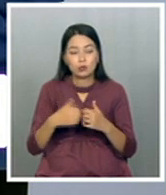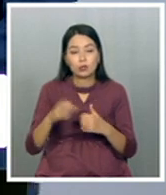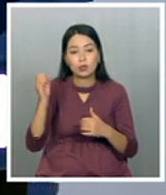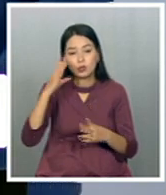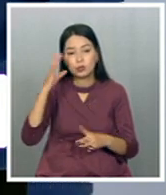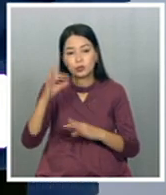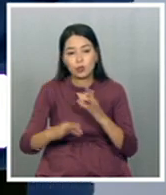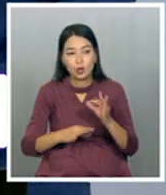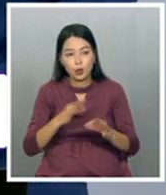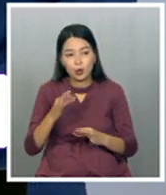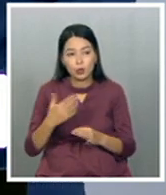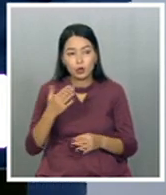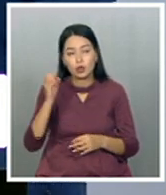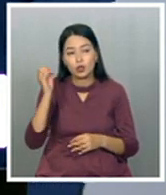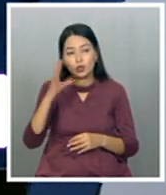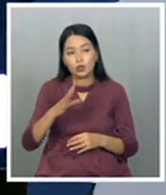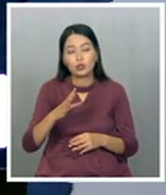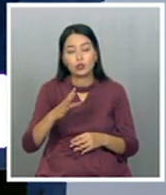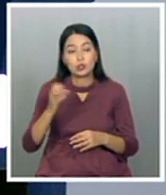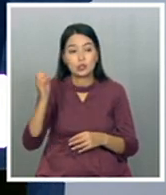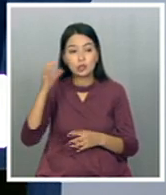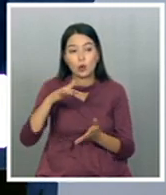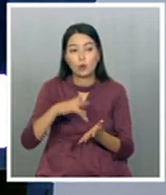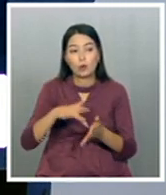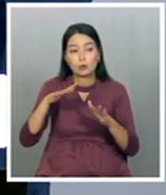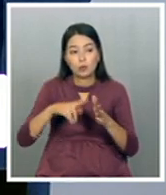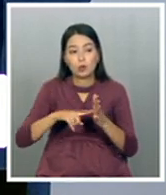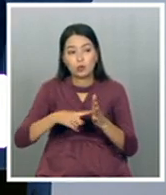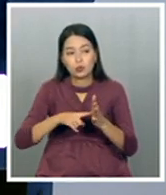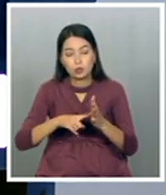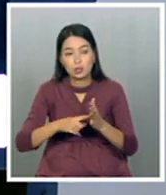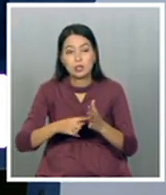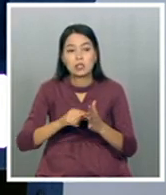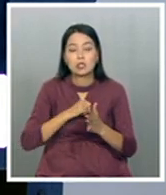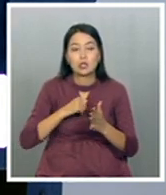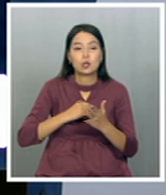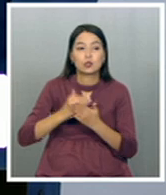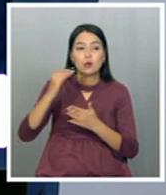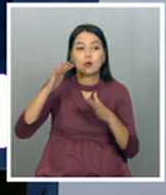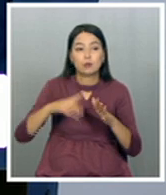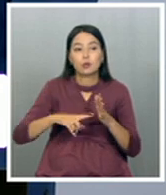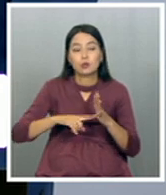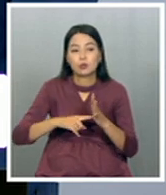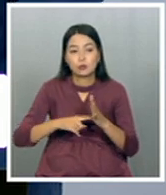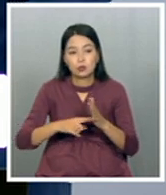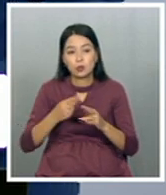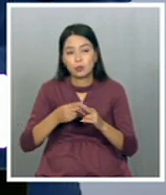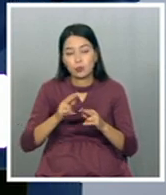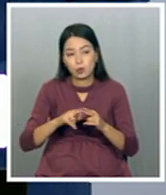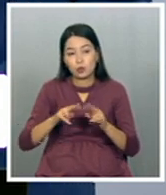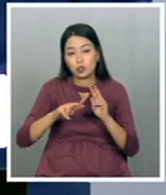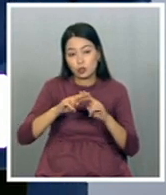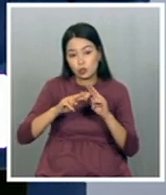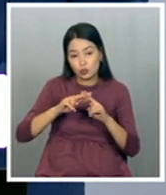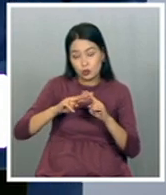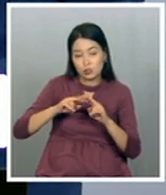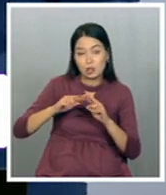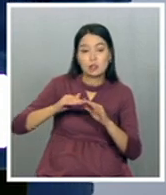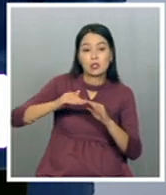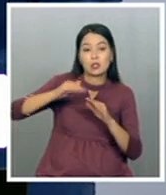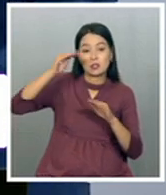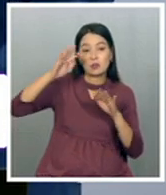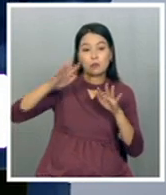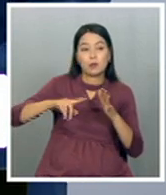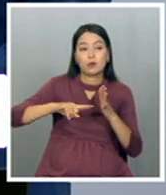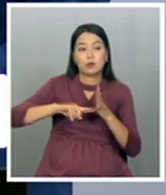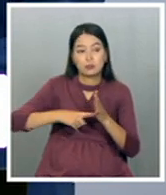шырағының орталық нүктесінің шарықтау сәті ең жоғарғы нүктеде болғанда, көкжиектен ең жоғарғы нүктеде орналасқан кезінде біз